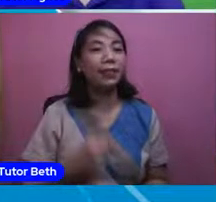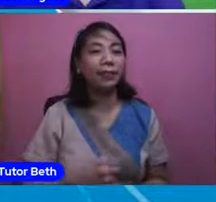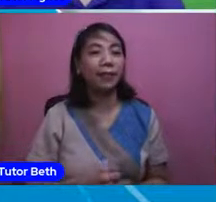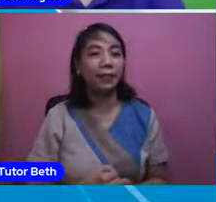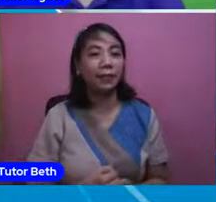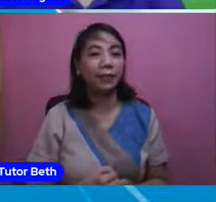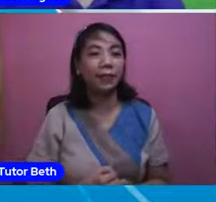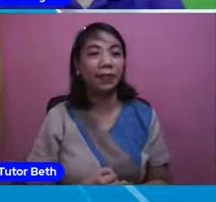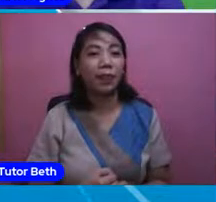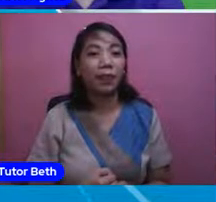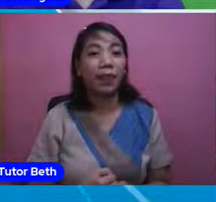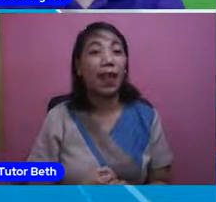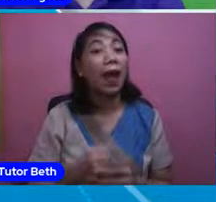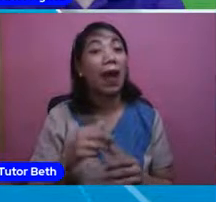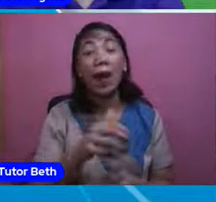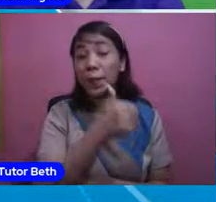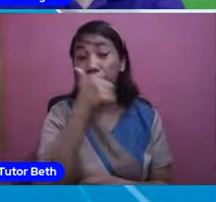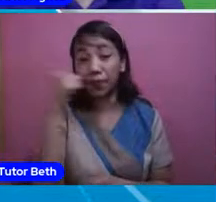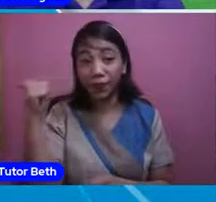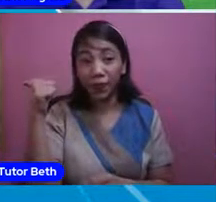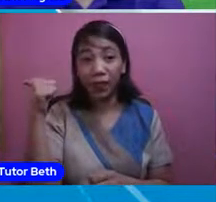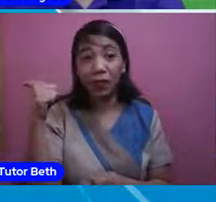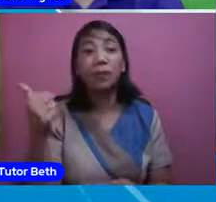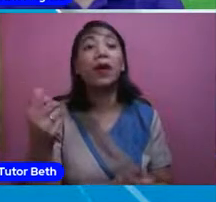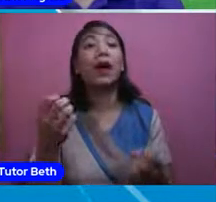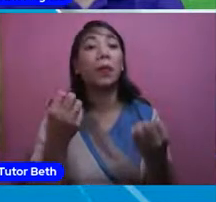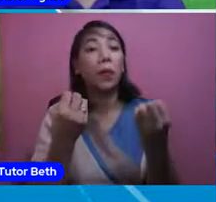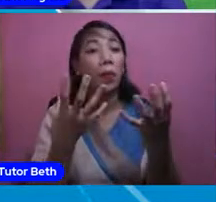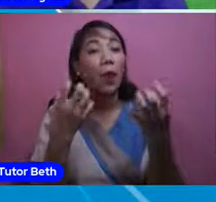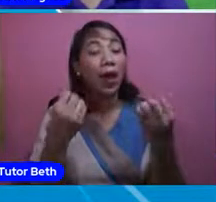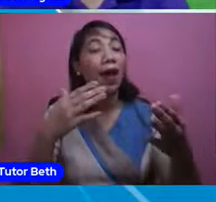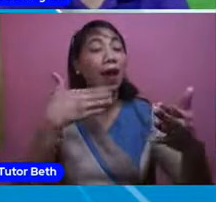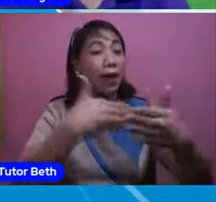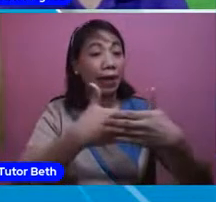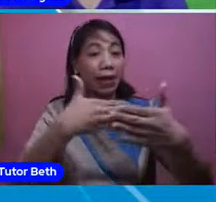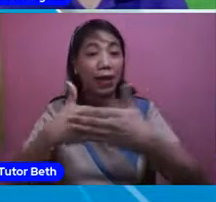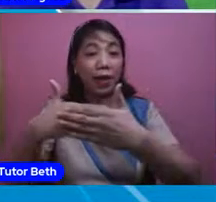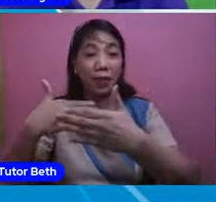at iba pa o mga kapitbahay.